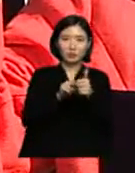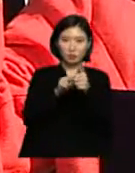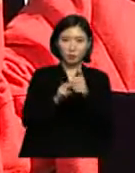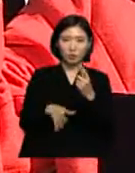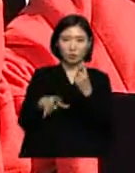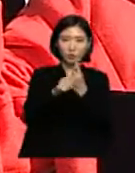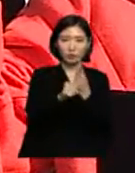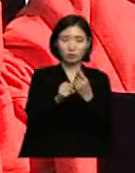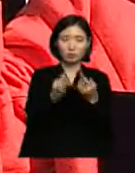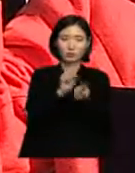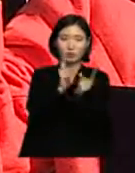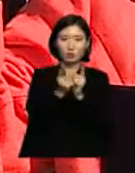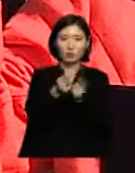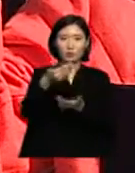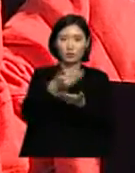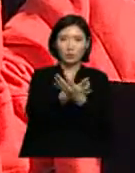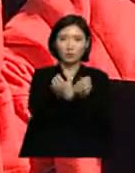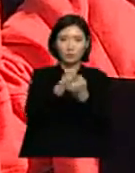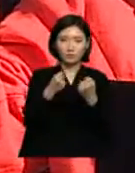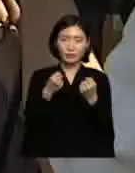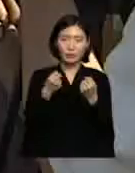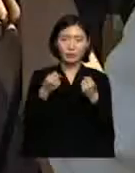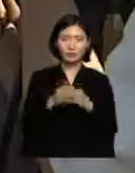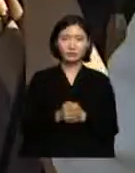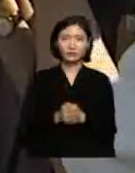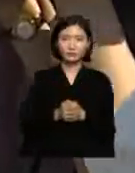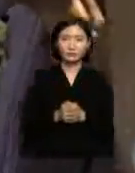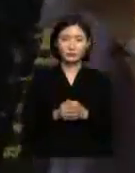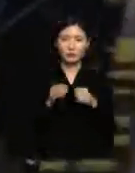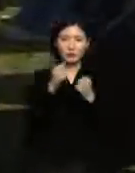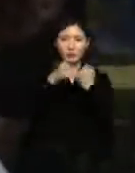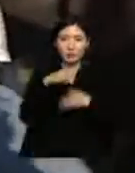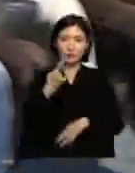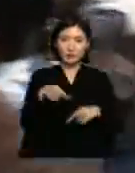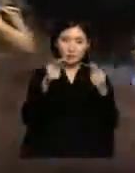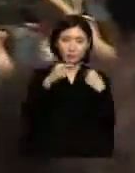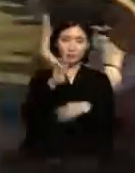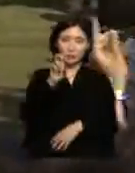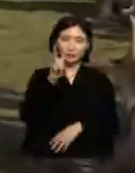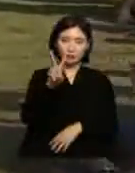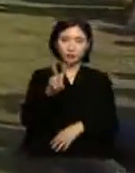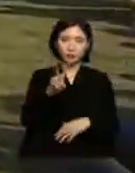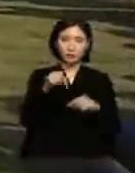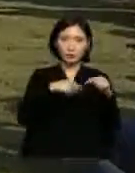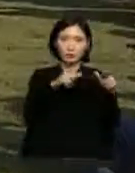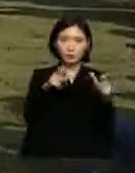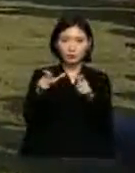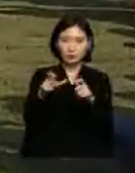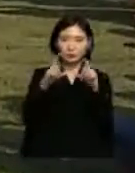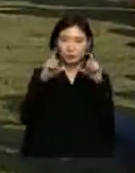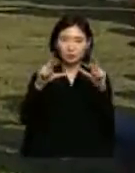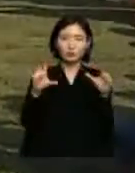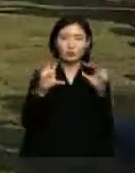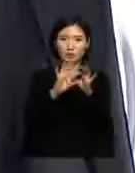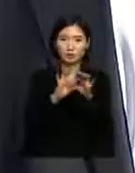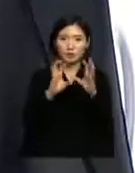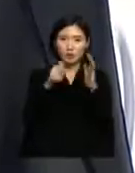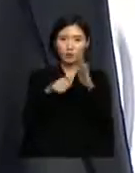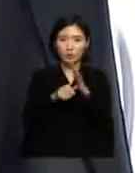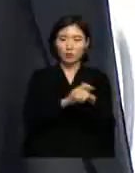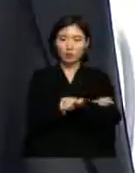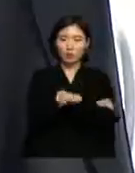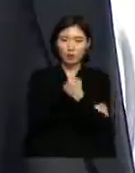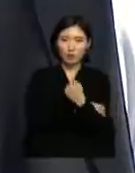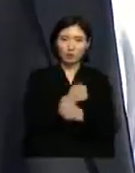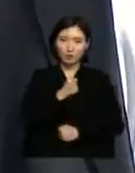상호 협력한다. 협력한다. 박람회에 참여한 42개 자치구는 선언문을 통해 아동의 권리 보장에